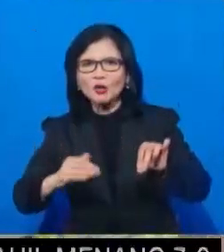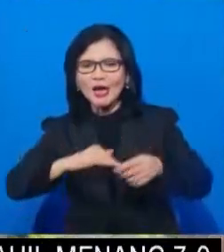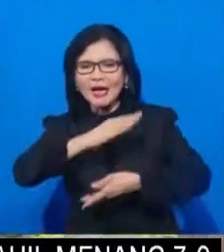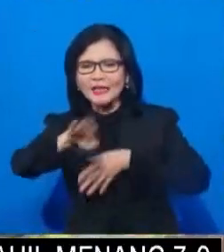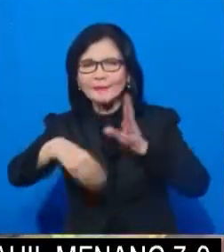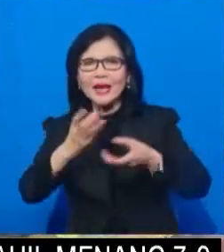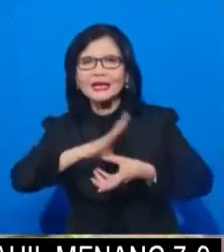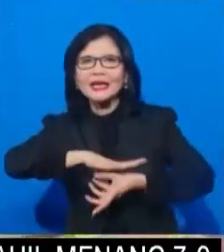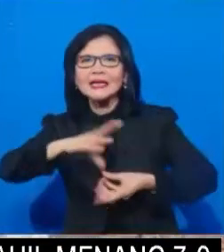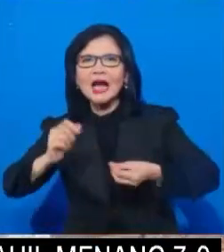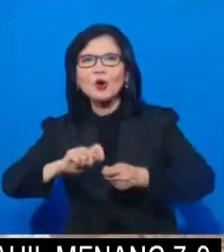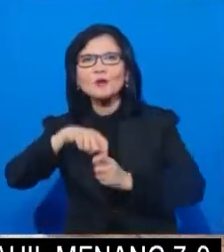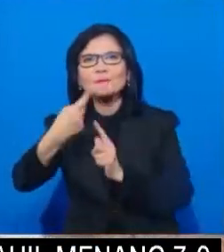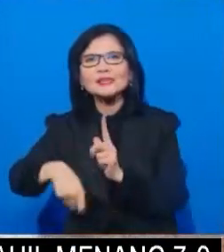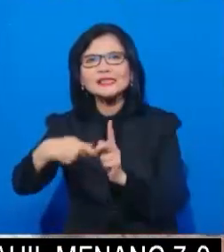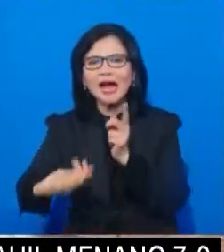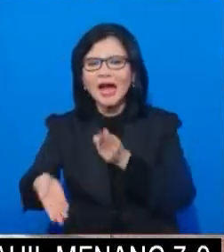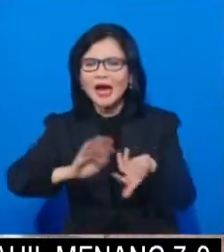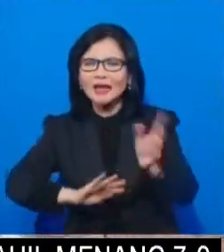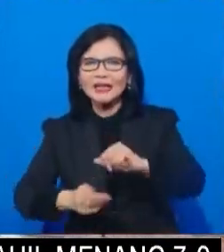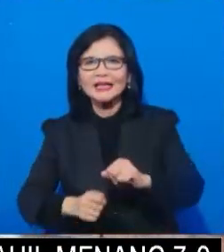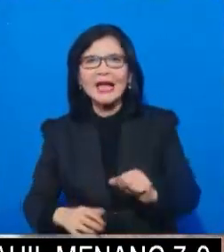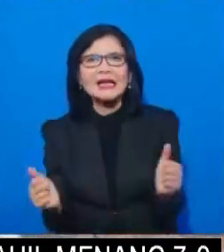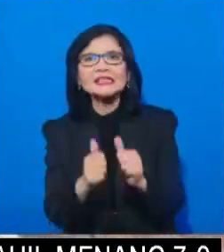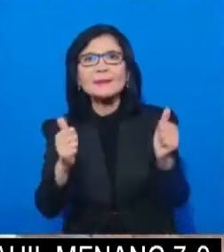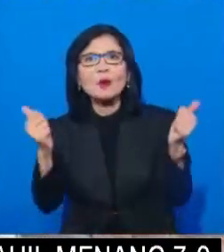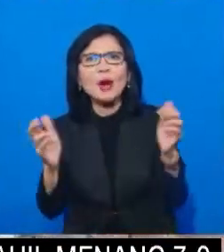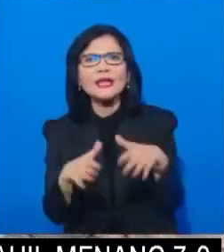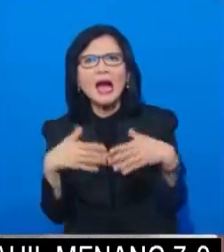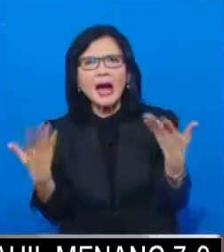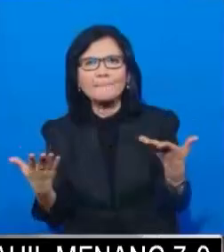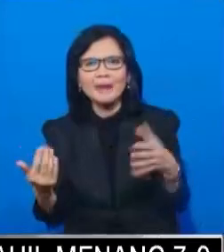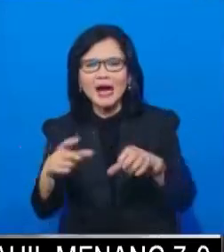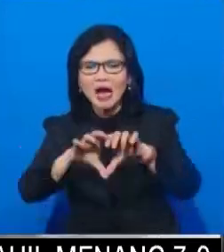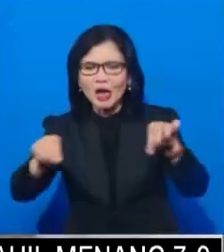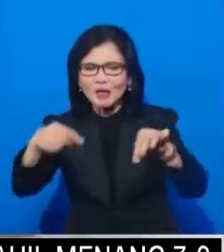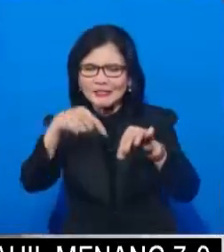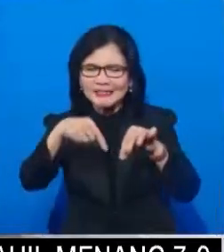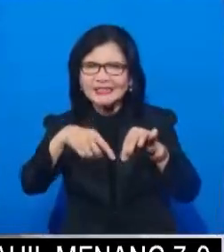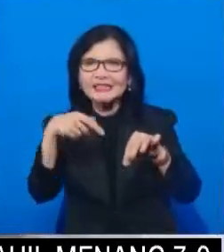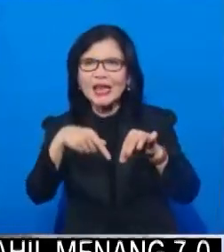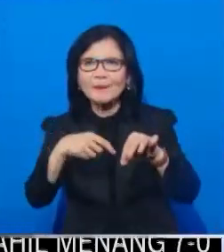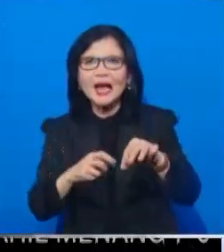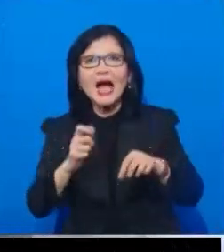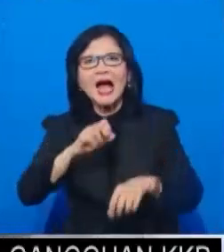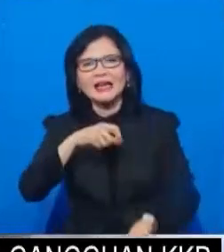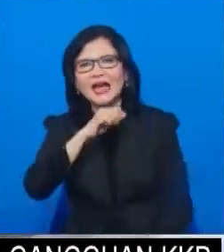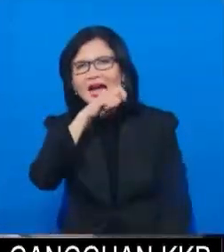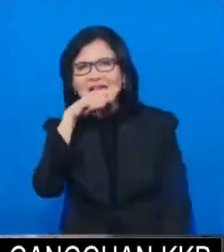banyak pecintanya. Keistimewaan lontong di sini terletak pada isiannya yang bikin ngiler nih, ada daging hingga